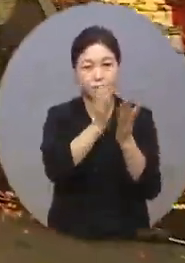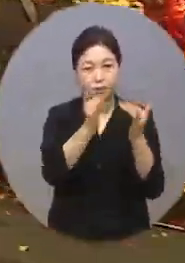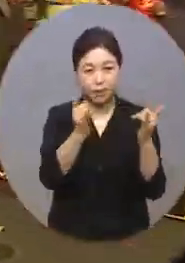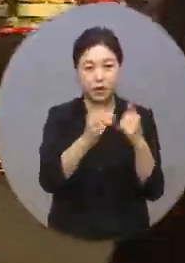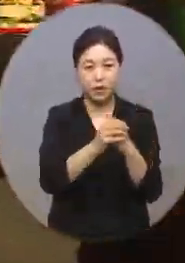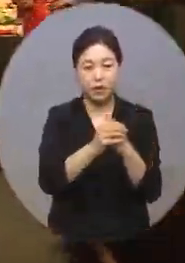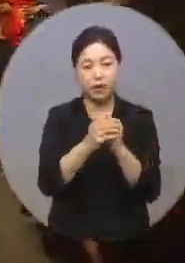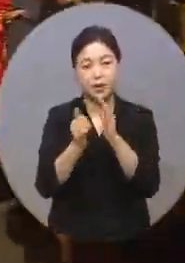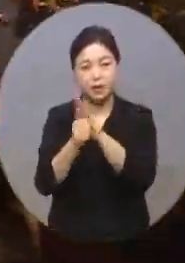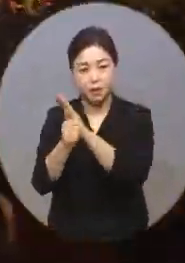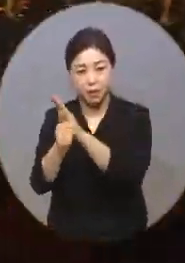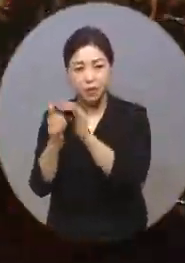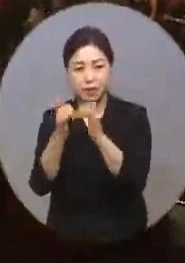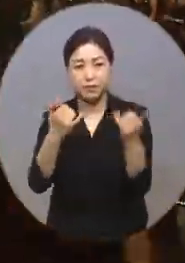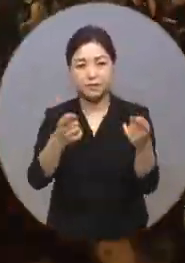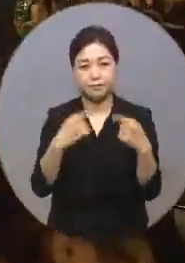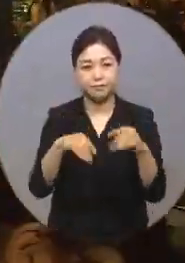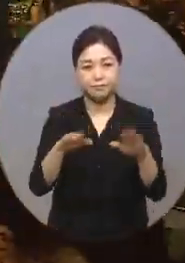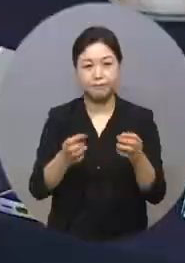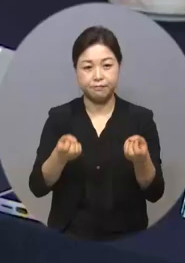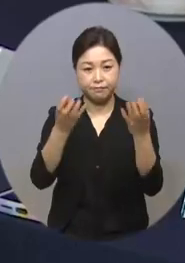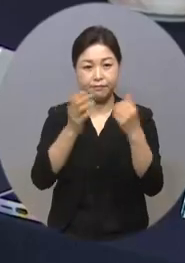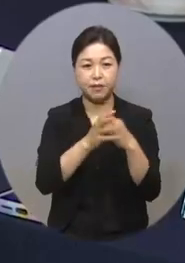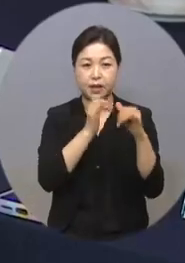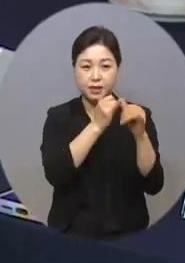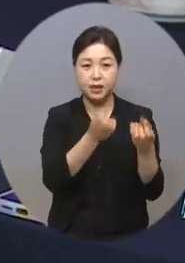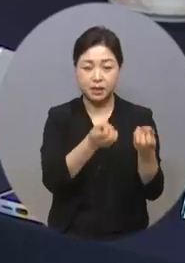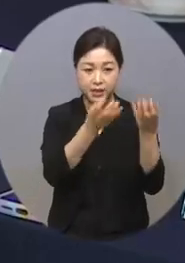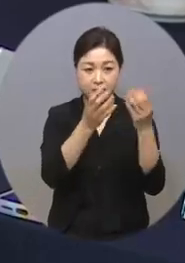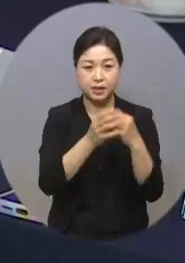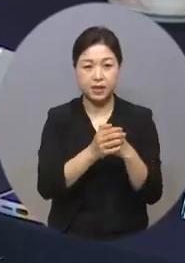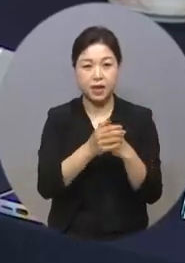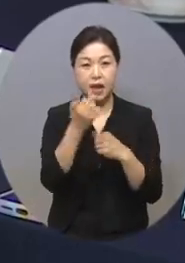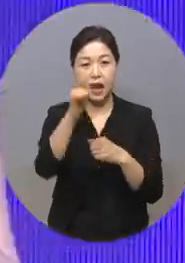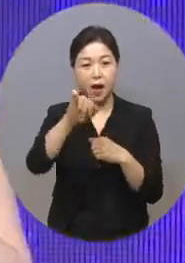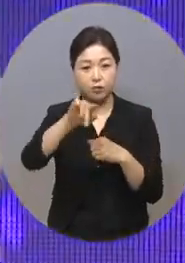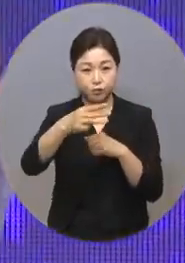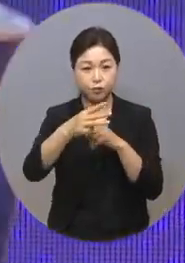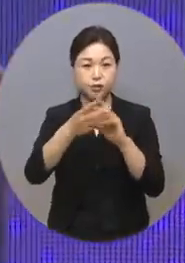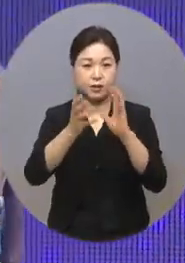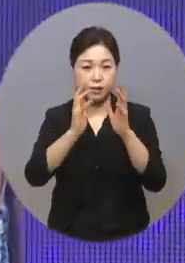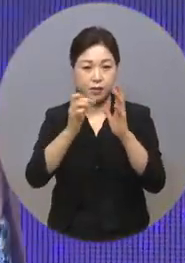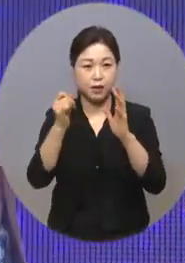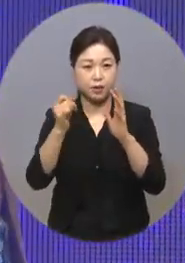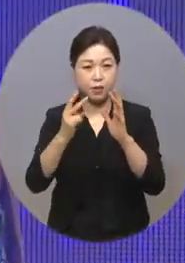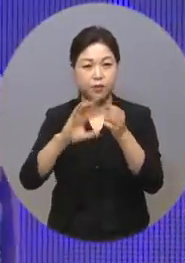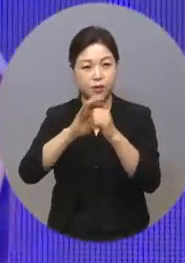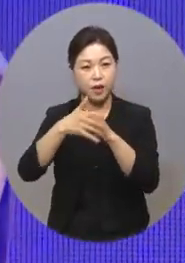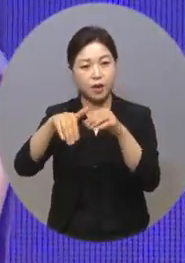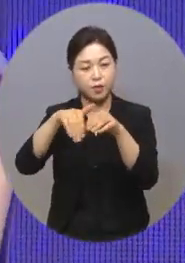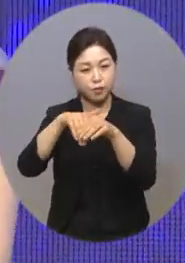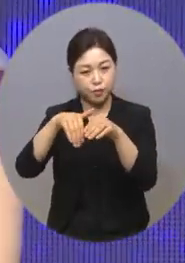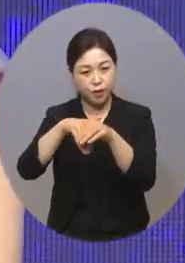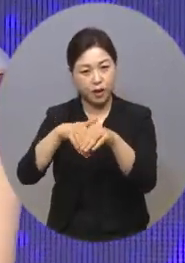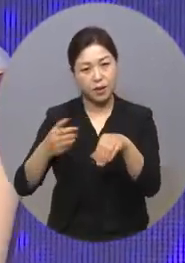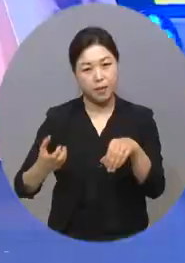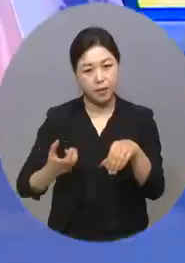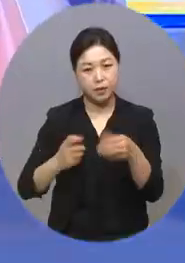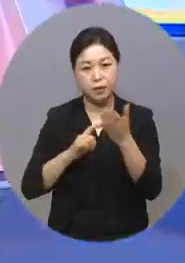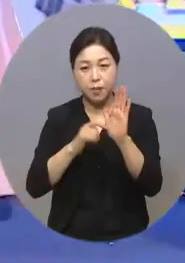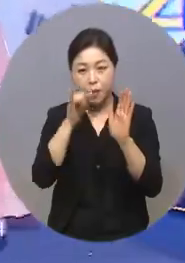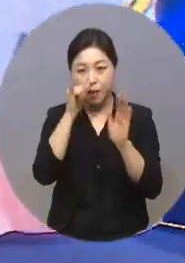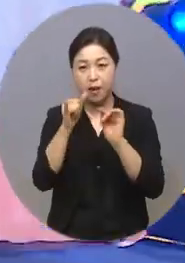리더들이 참여한 이번 행사는 시상식과 학술 세미나 3기 분화 회전 갈라쇼 등 다채로운 문화예술